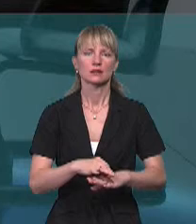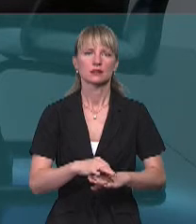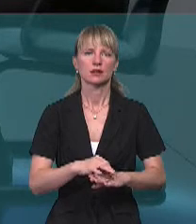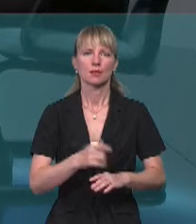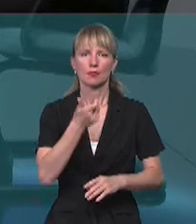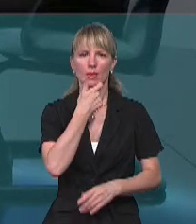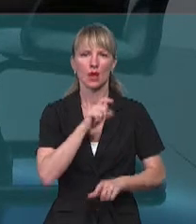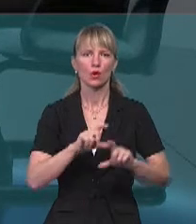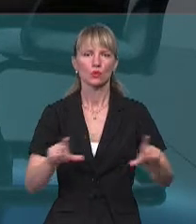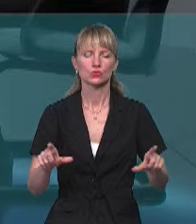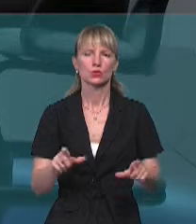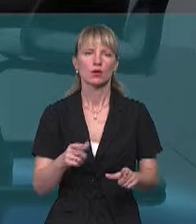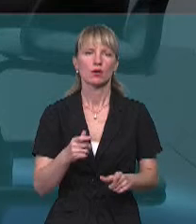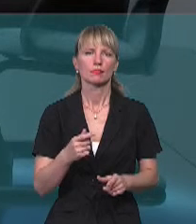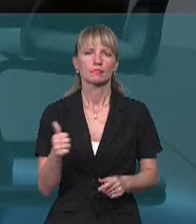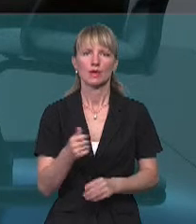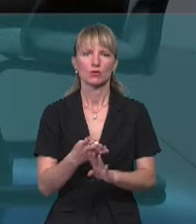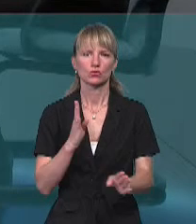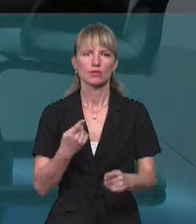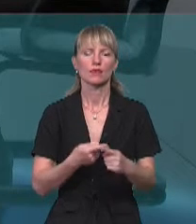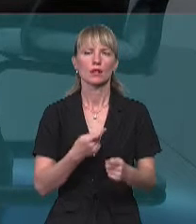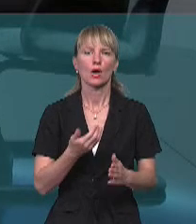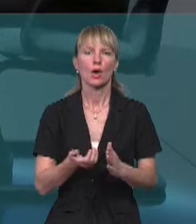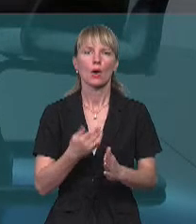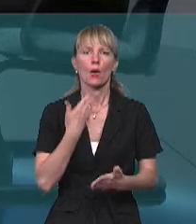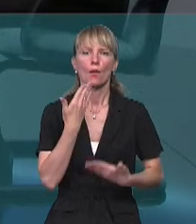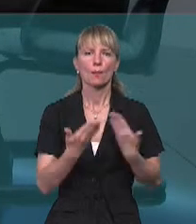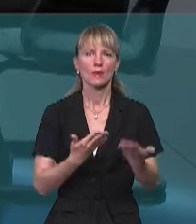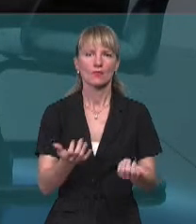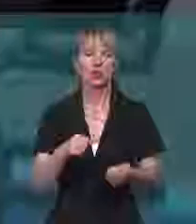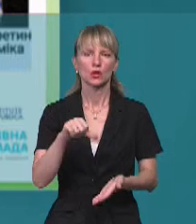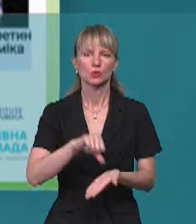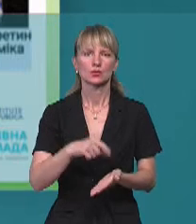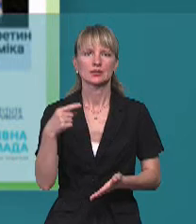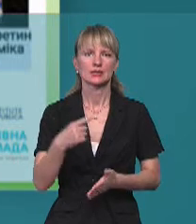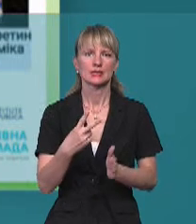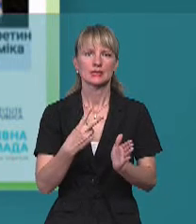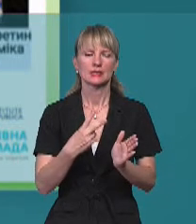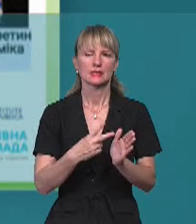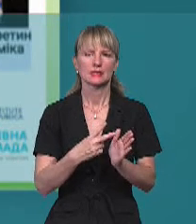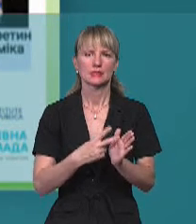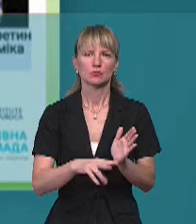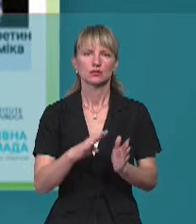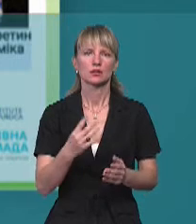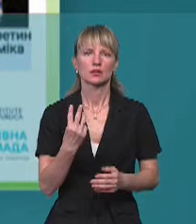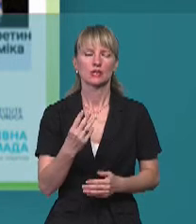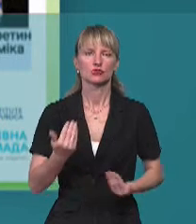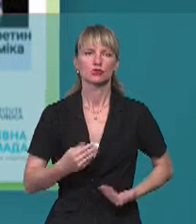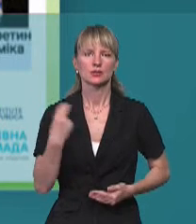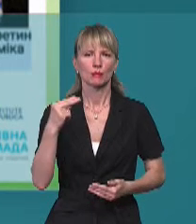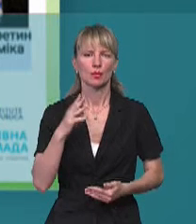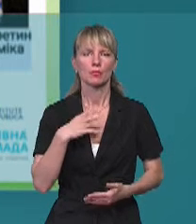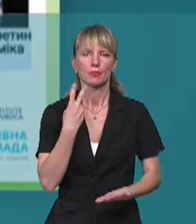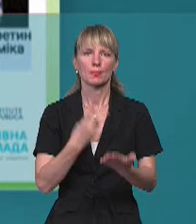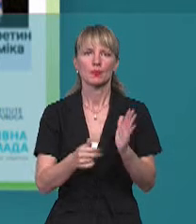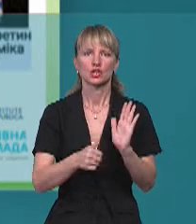благоустрою насамперед. У цьому опитуванні взяли участь 1473 жителя Запоріжжя, і їм було